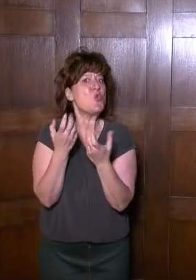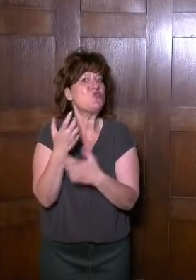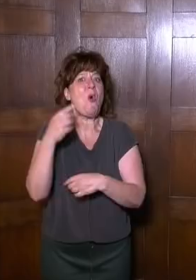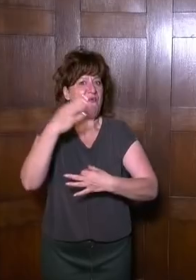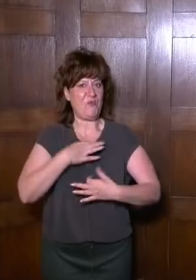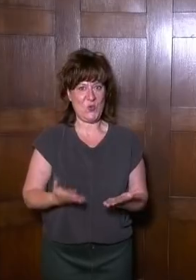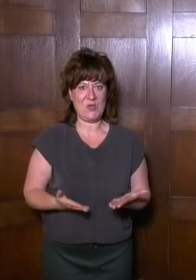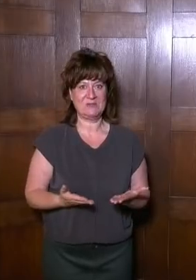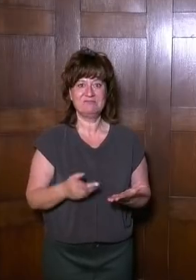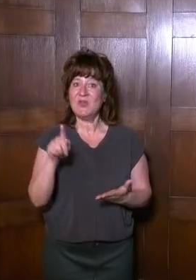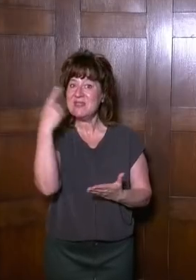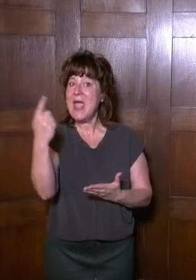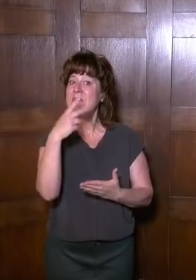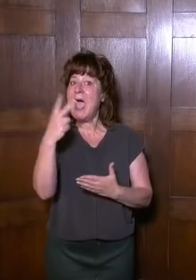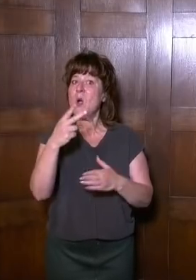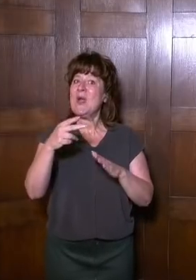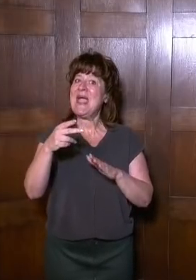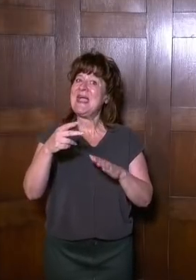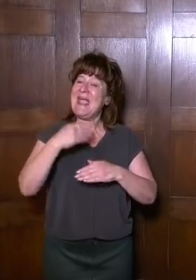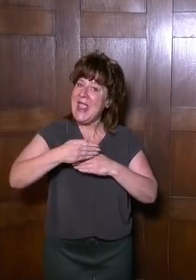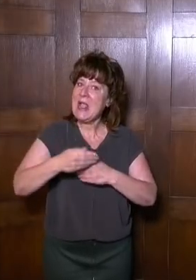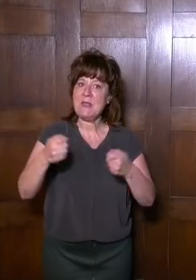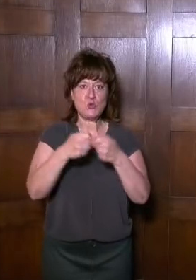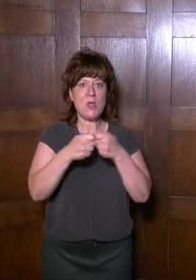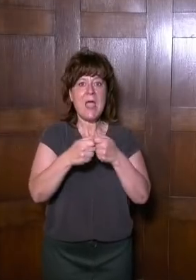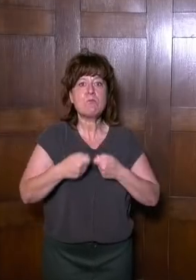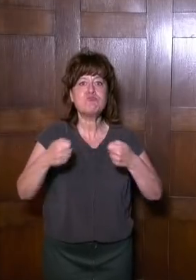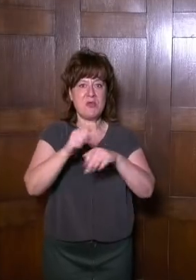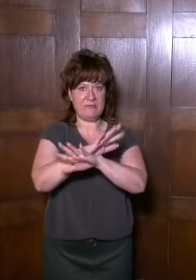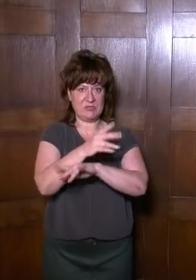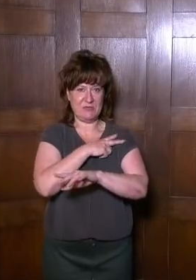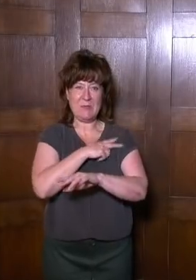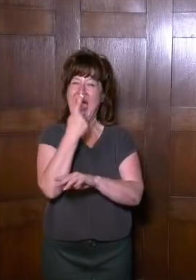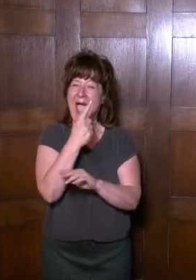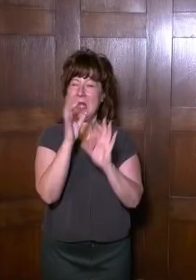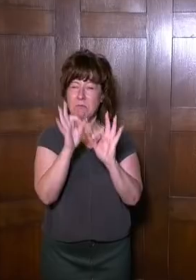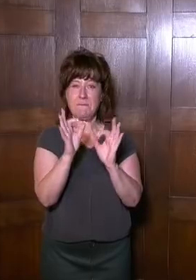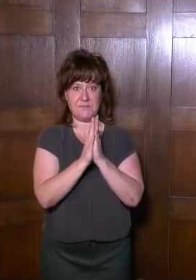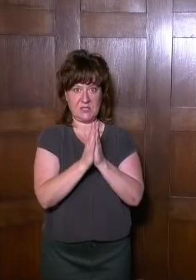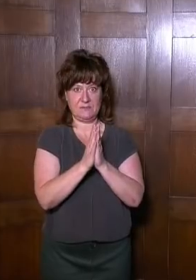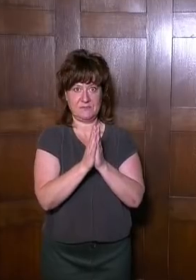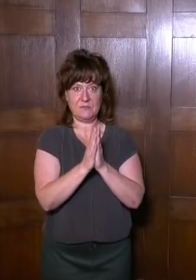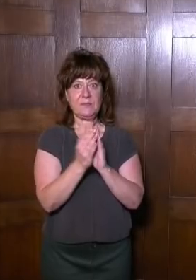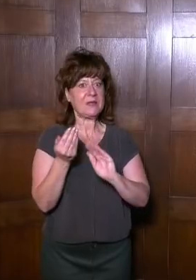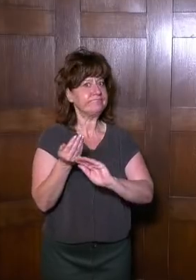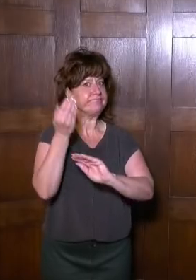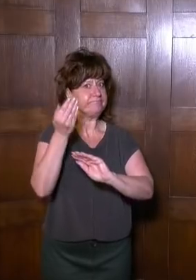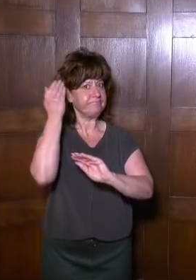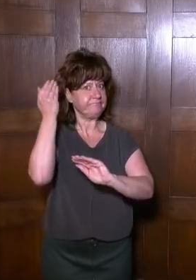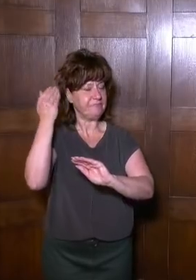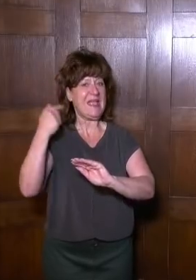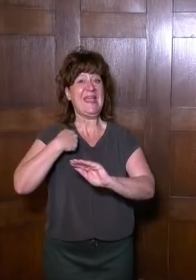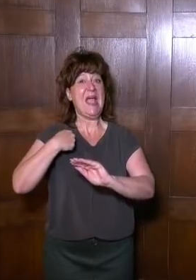ja regelmäßig Kontakt mit dem Bundeswirtschaftsminister in Konferenzen und ich hätte dort eine ganz konkrete Bitte. Wir haben in den letzten Jahren dem Staat aus